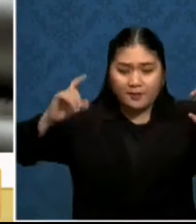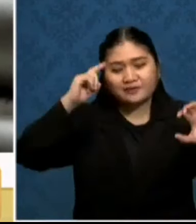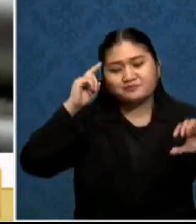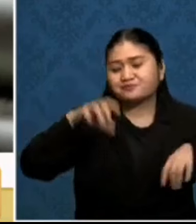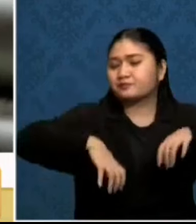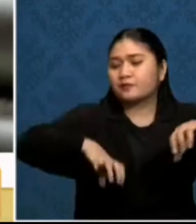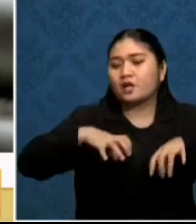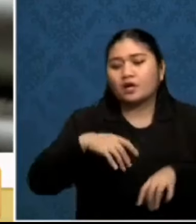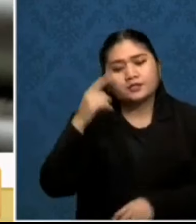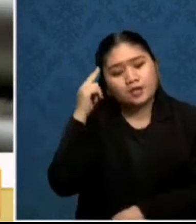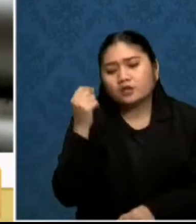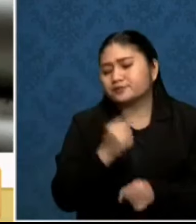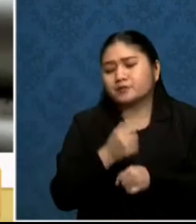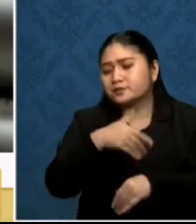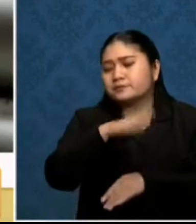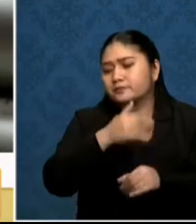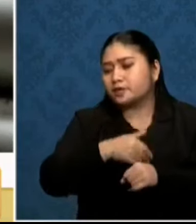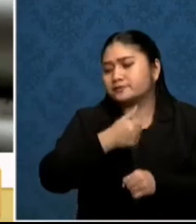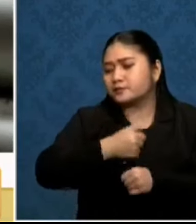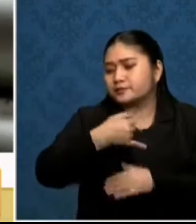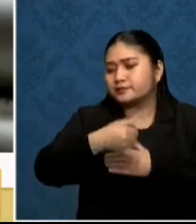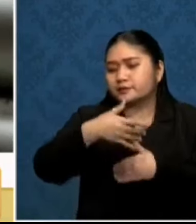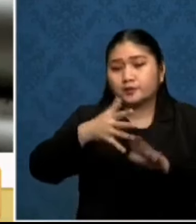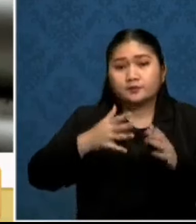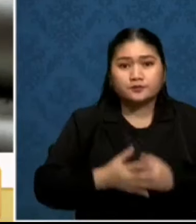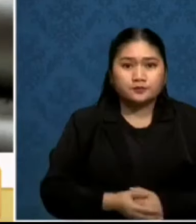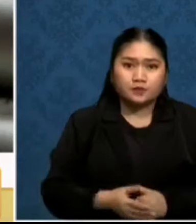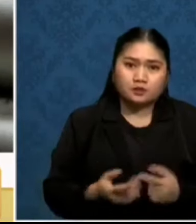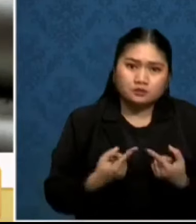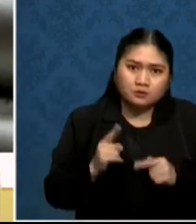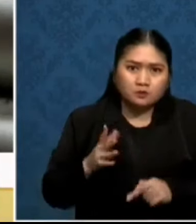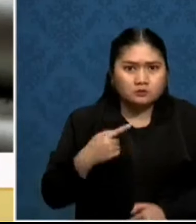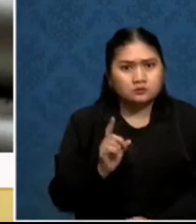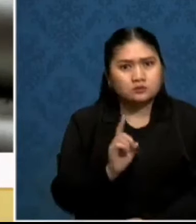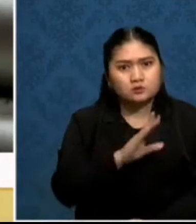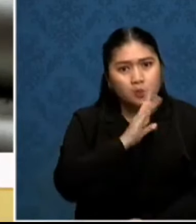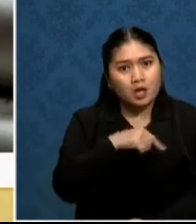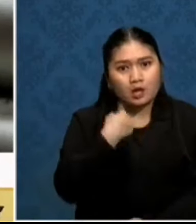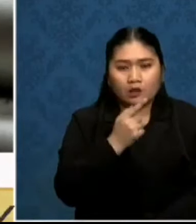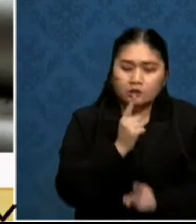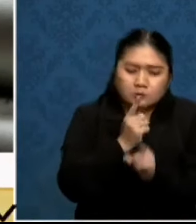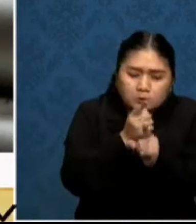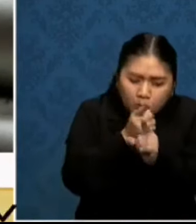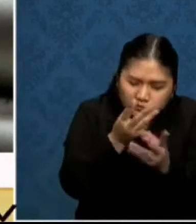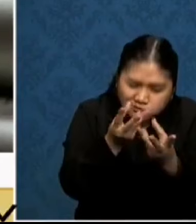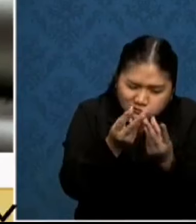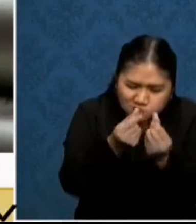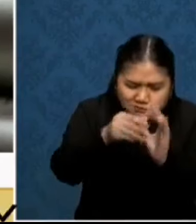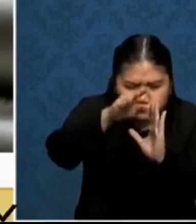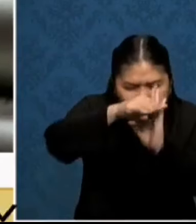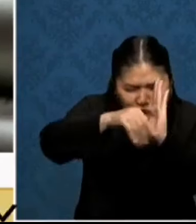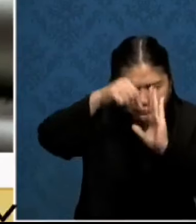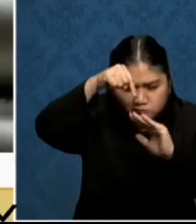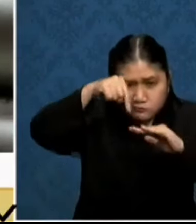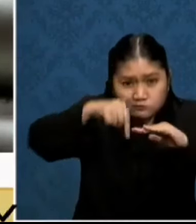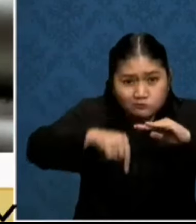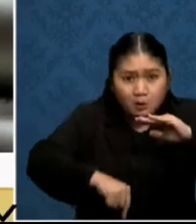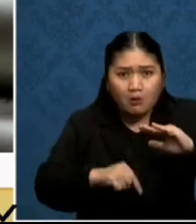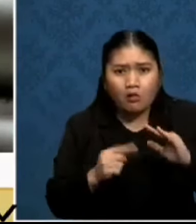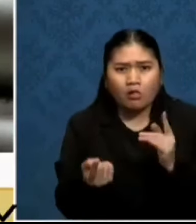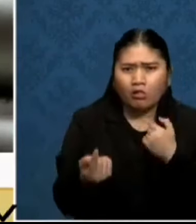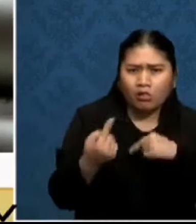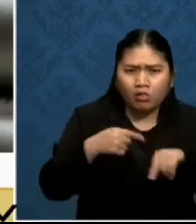ไปทำไปแล้วที่ร้ายที่สุดถ้าใครติดตามอย่างละเอียดสวนมาสวนกันไป